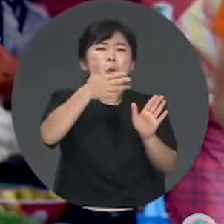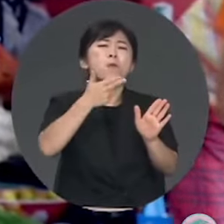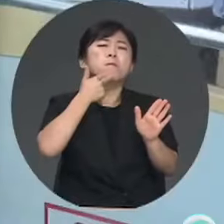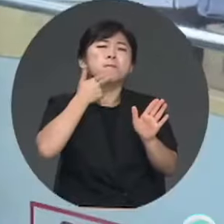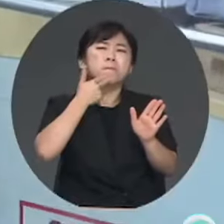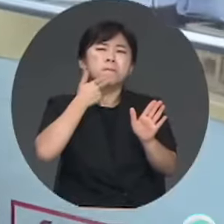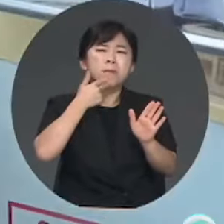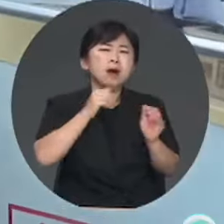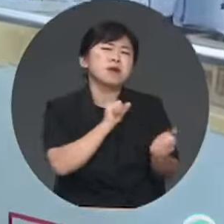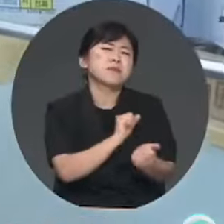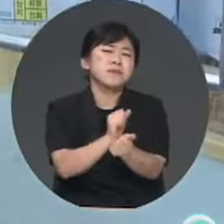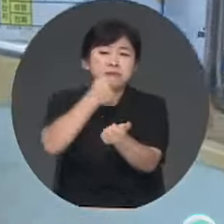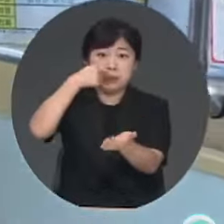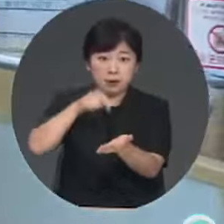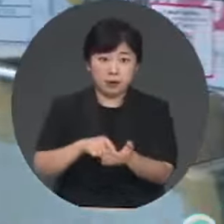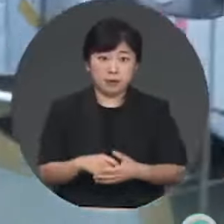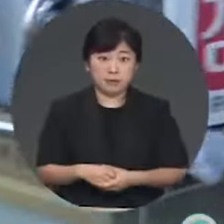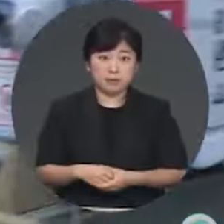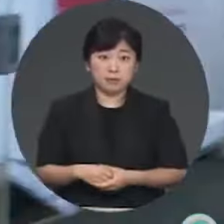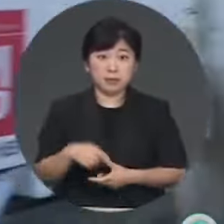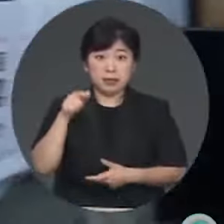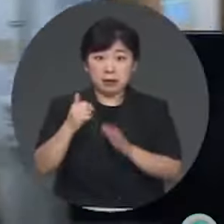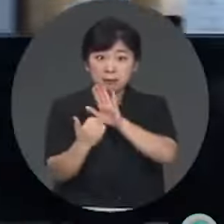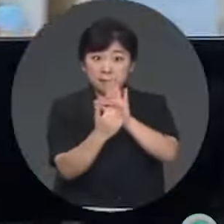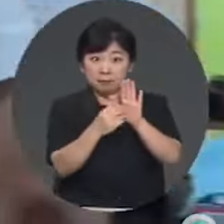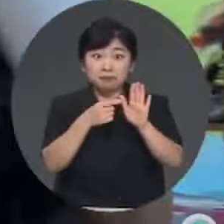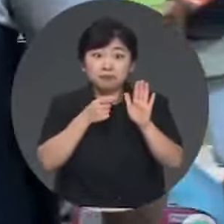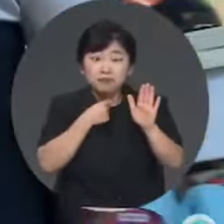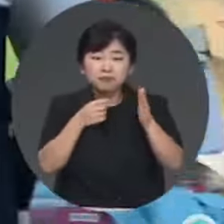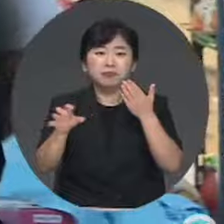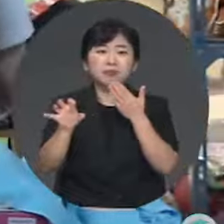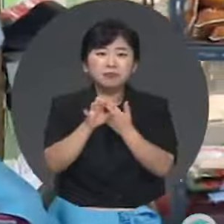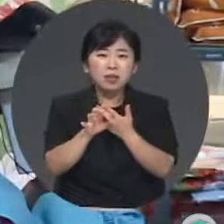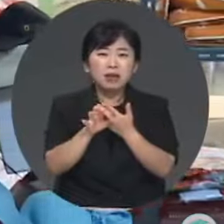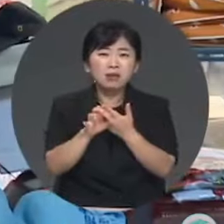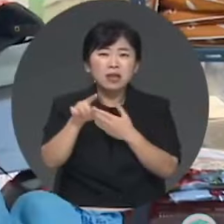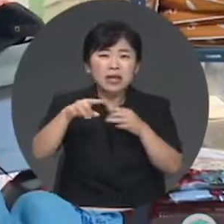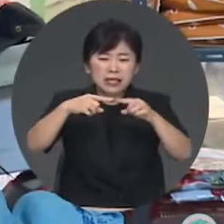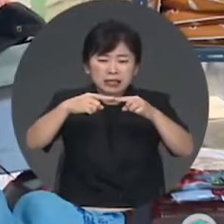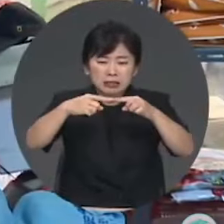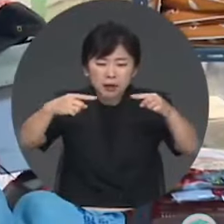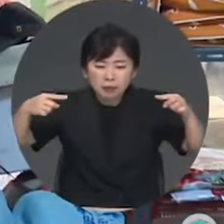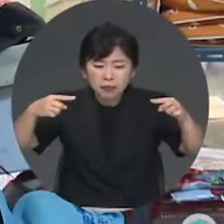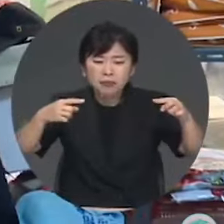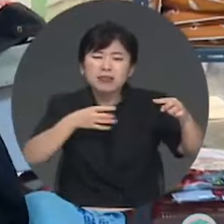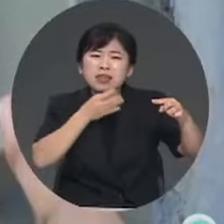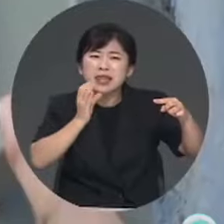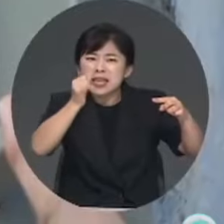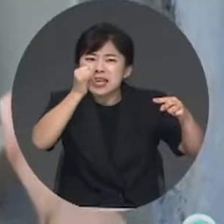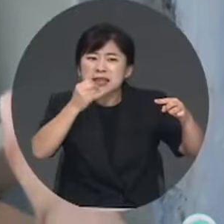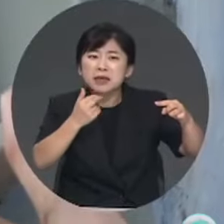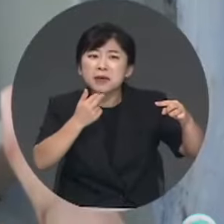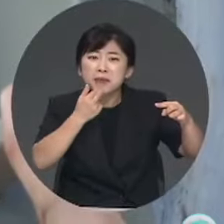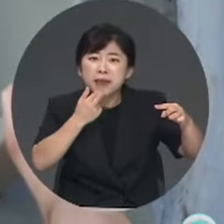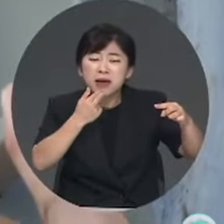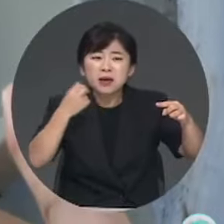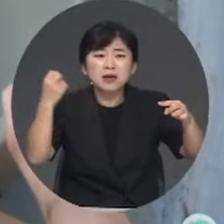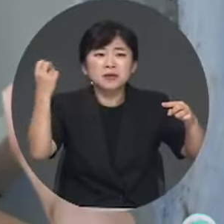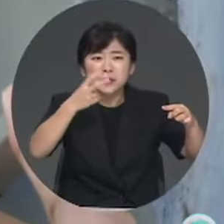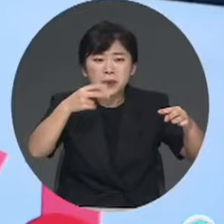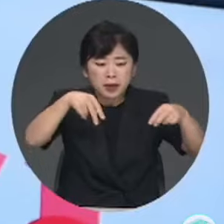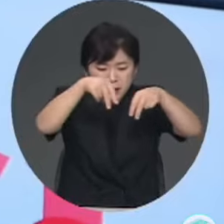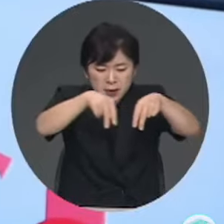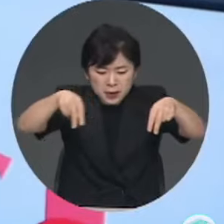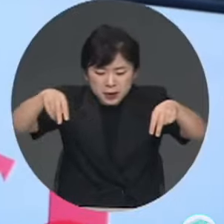쉽습니다. 전통시장 화재를 막기 위해서는 낡은 전선의 피복이 벗겨진 곳은 없는지, 멀티텍과 분전반